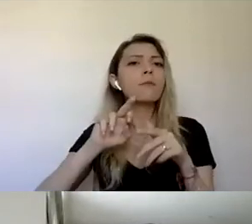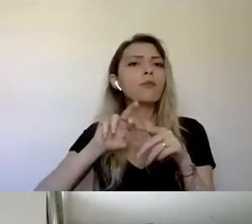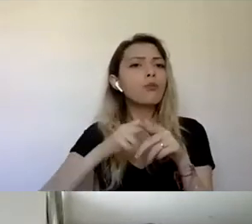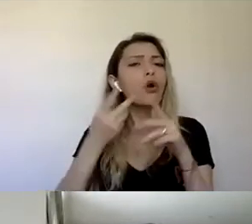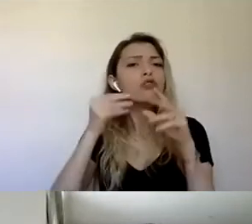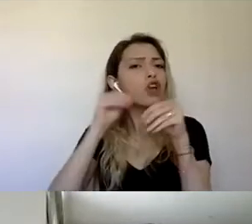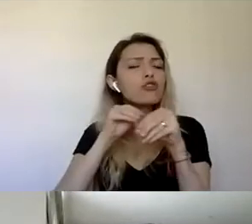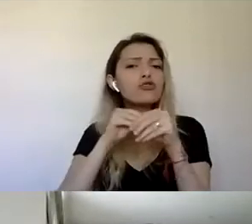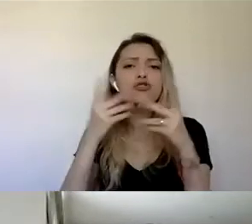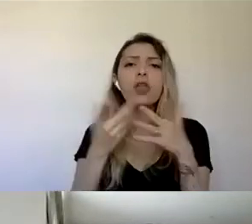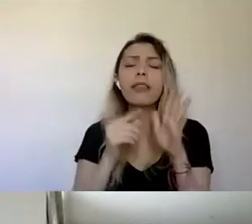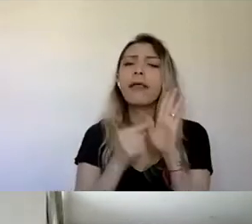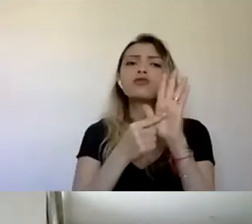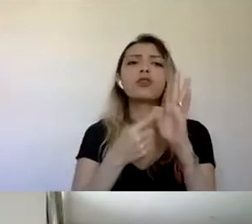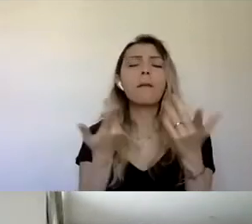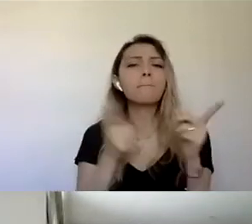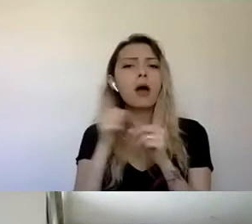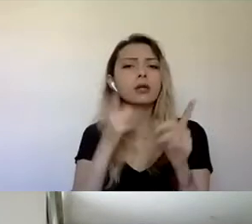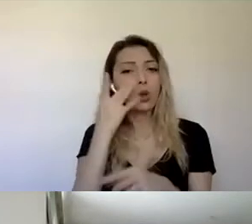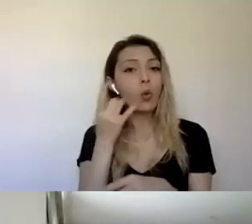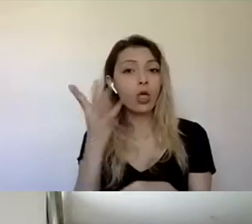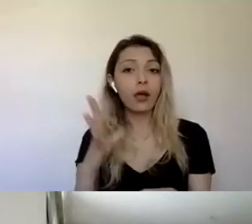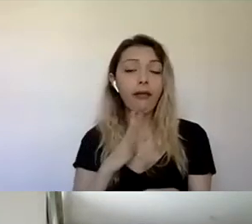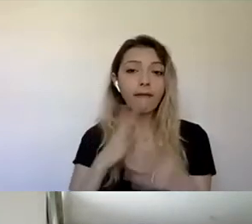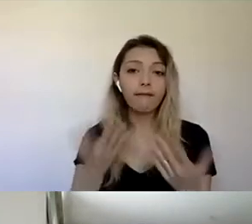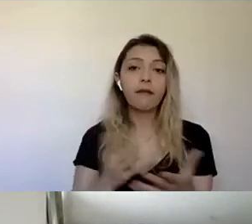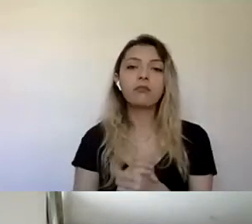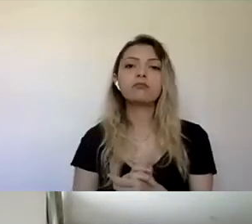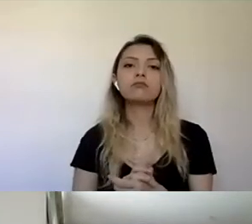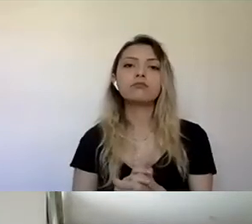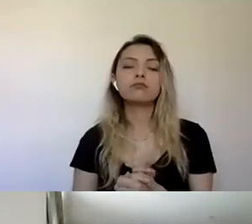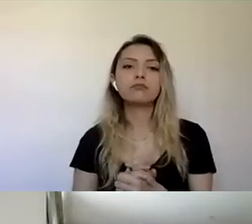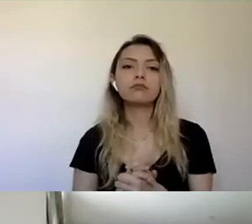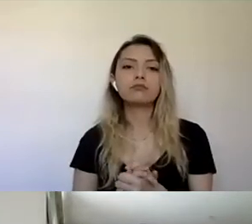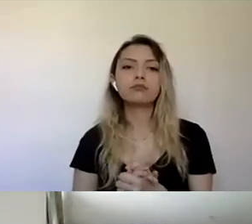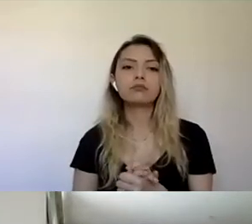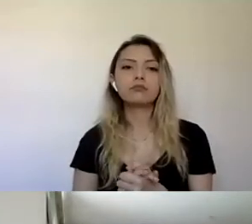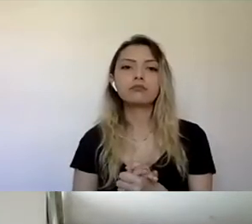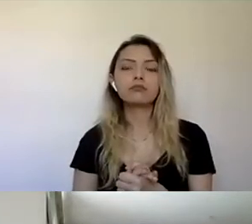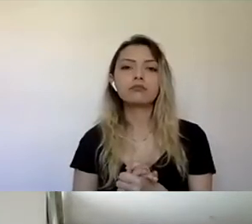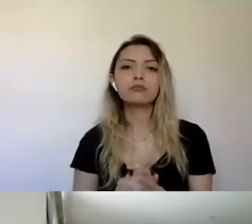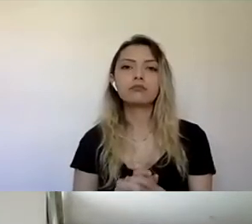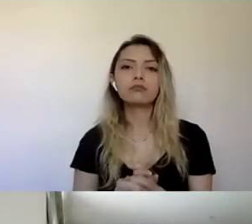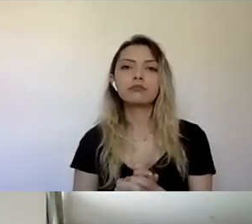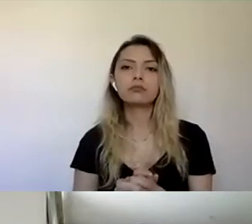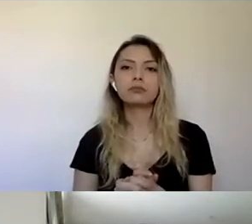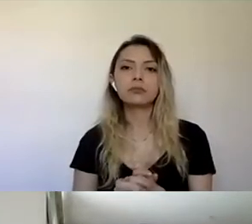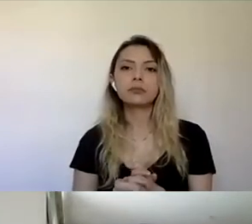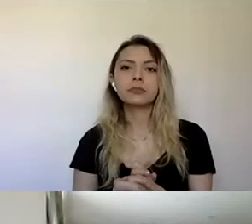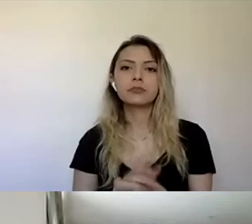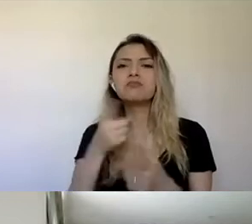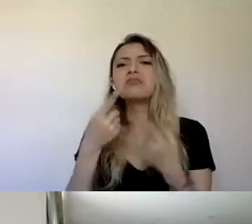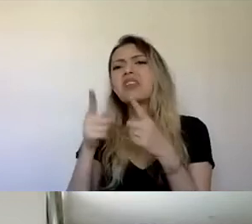gibi temel şeyleri var. Bunlardan kapsamsal özellikleri var. Bunlardan aslında diğerlerinde de aşağı yukarı